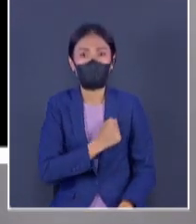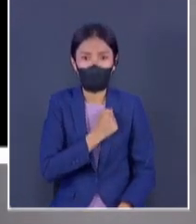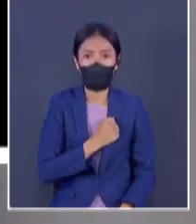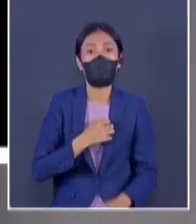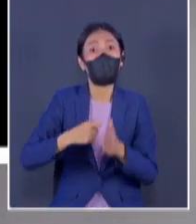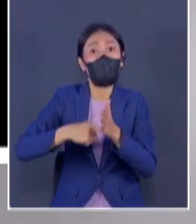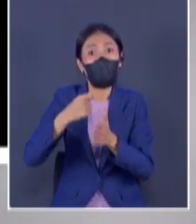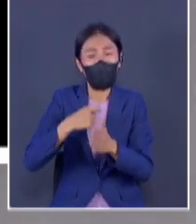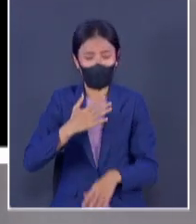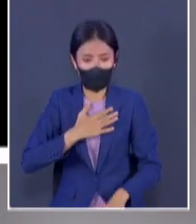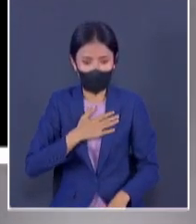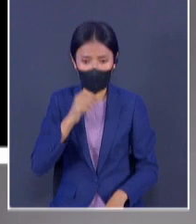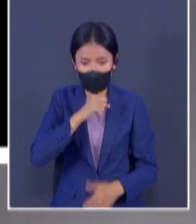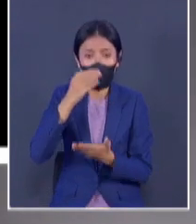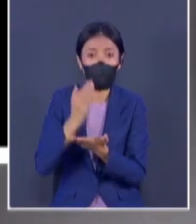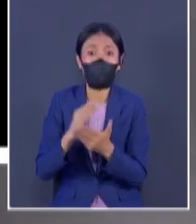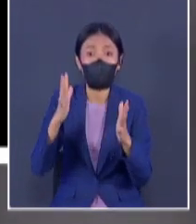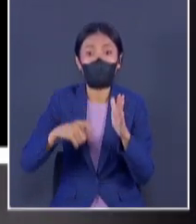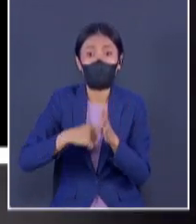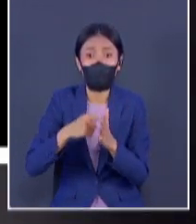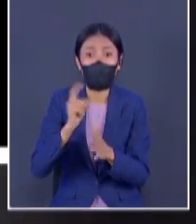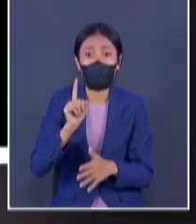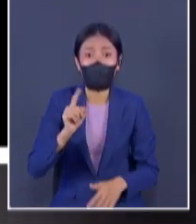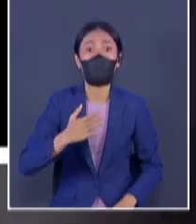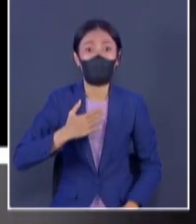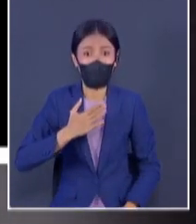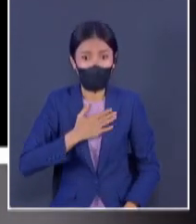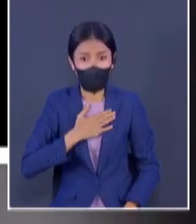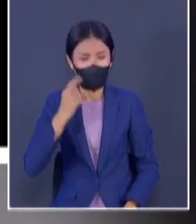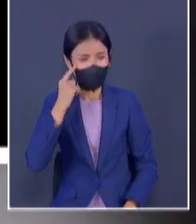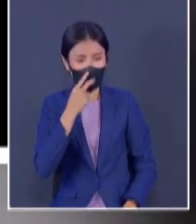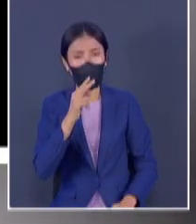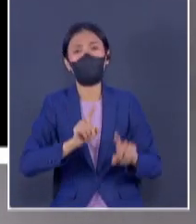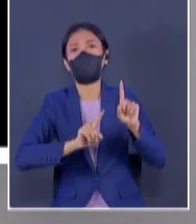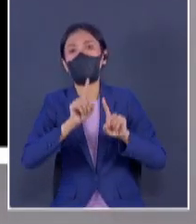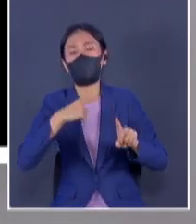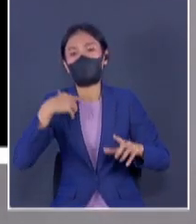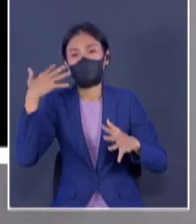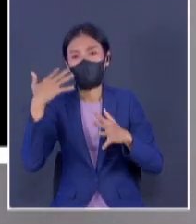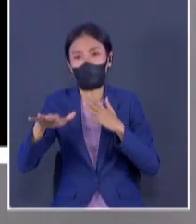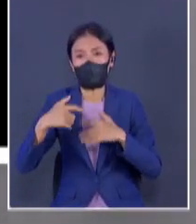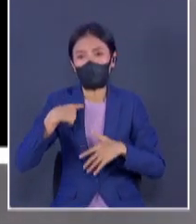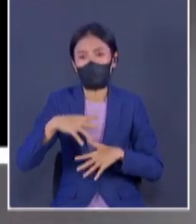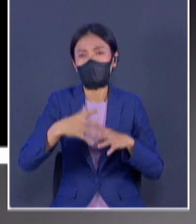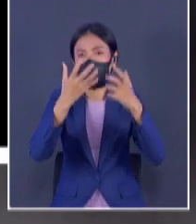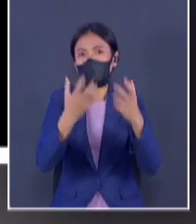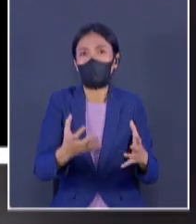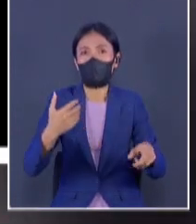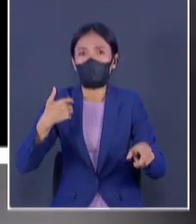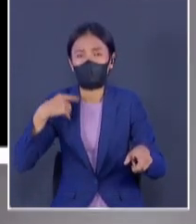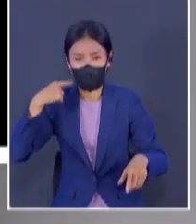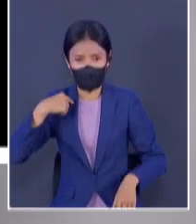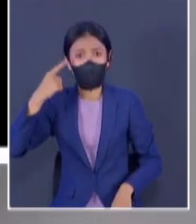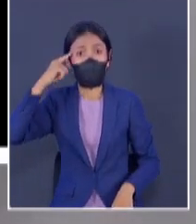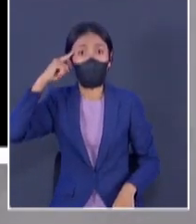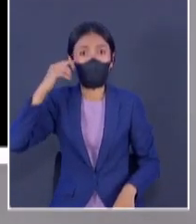าเหตุที่ไม่หยุดโชว์ทันทีนะคะเพราะว่าตัวเขาเนี่ยประเมินสถานการณ์ผิดพลาดไม่คิดว่าเหตุการณ์จะรุนแรงขนาดนี้ตัวเข